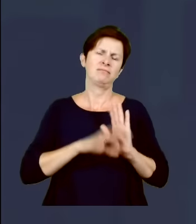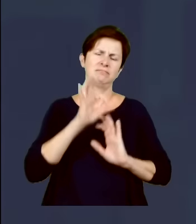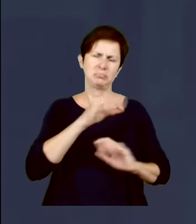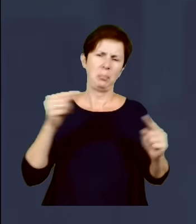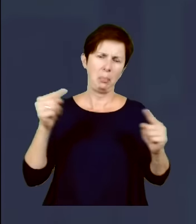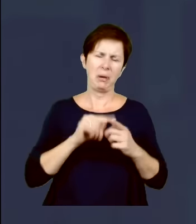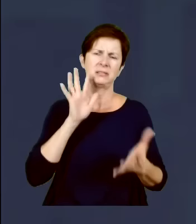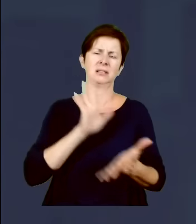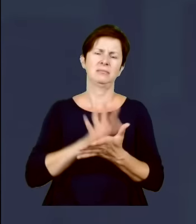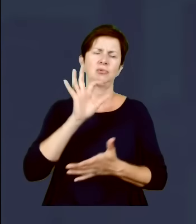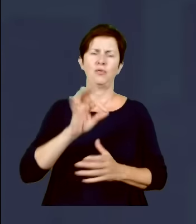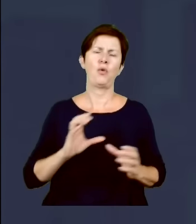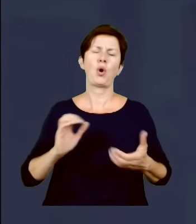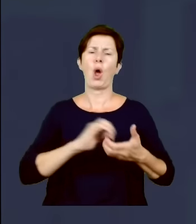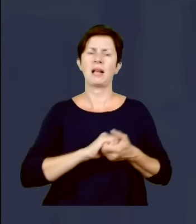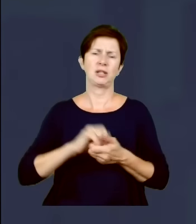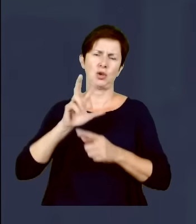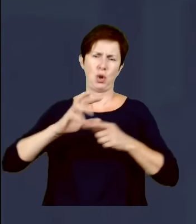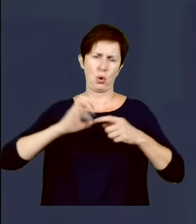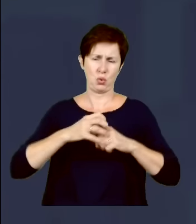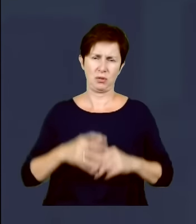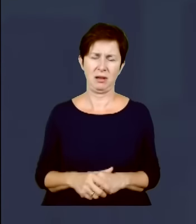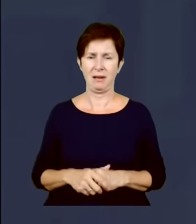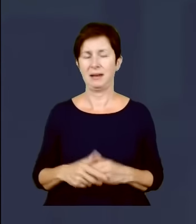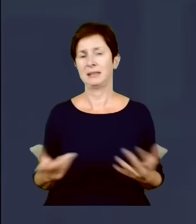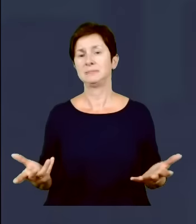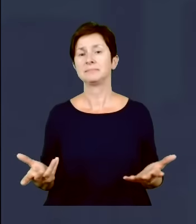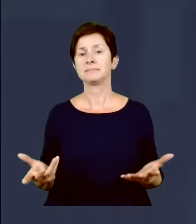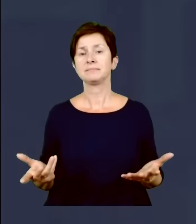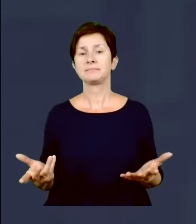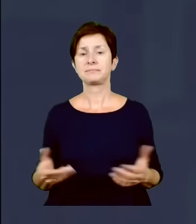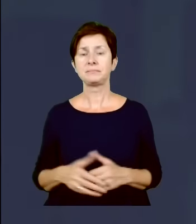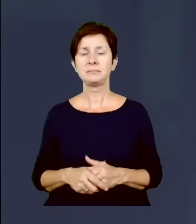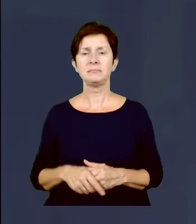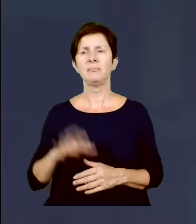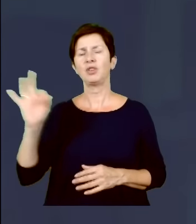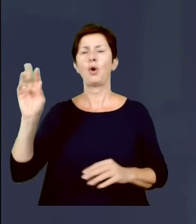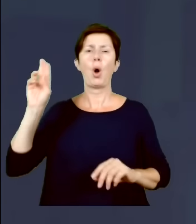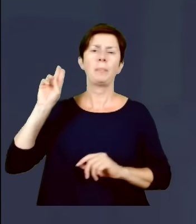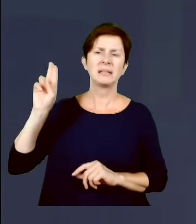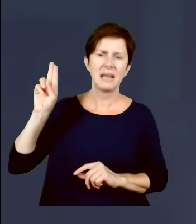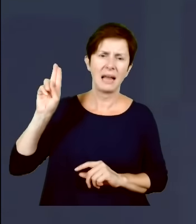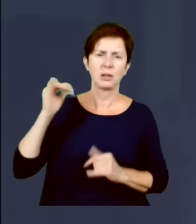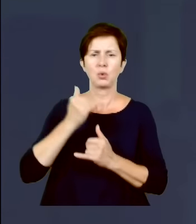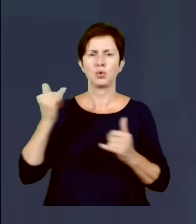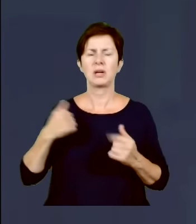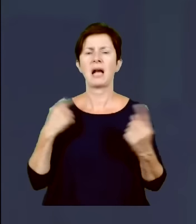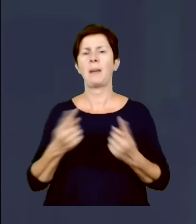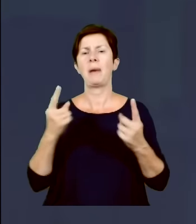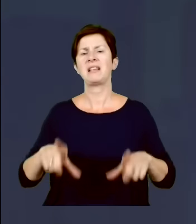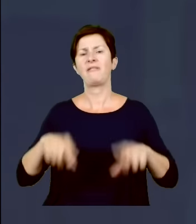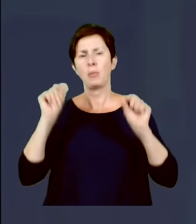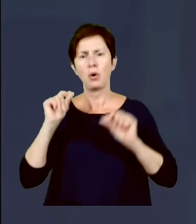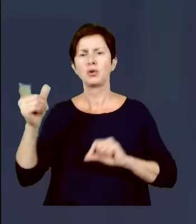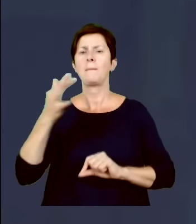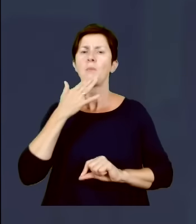pełnej krasie i i to wszystko obala te ich twierdzenia te ich obiecanki z kampanii wyborczej jakie to będą standardy